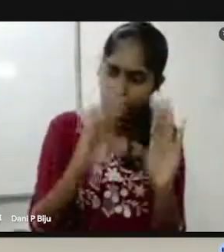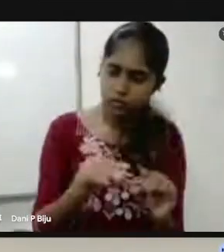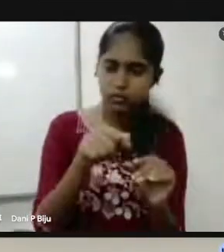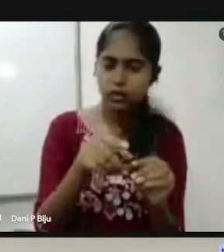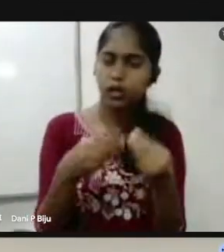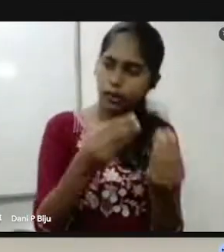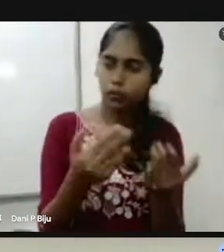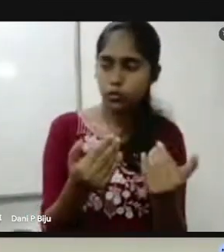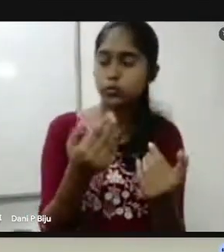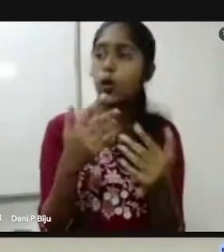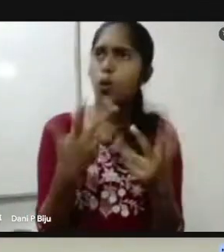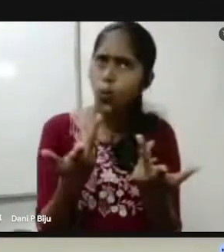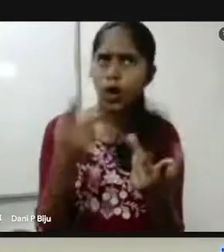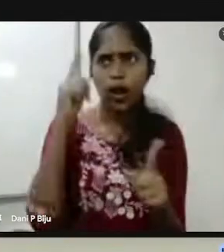അല്ലെങ്കിൽ ഒരു